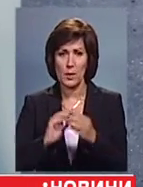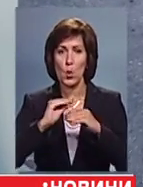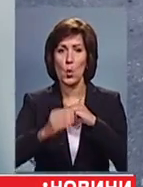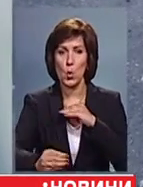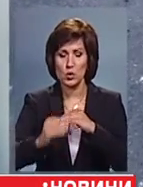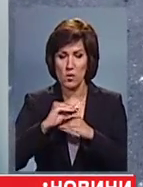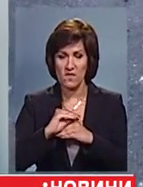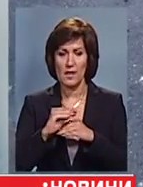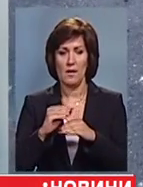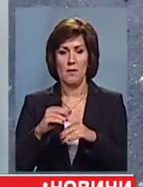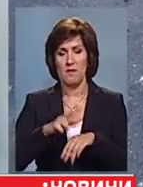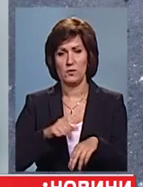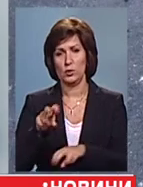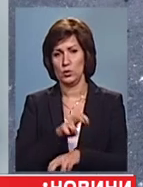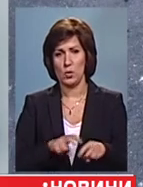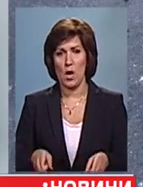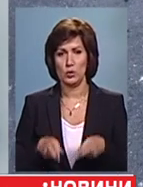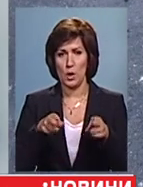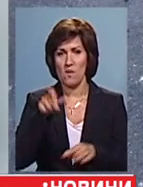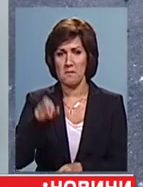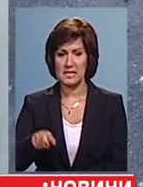машини. Правоохоронці шукають зловмисників.